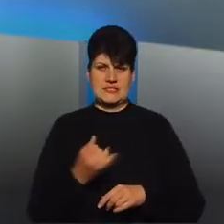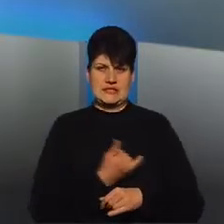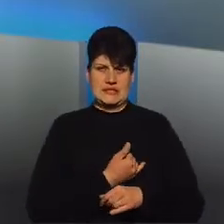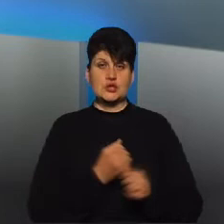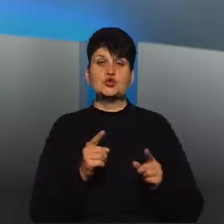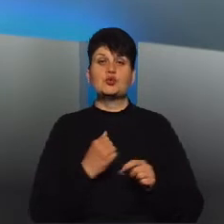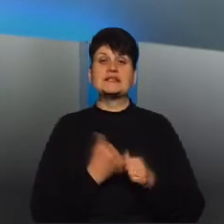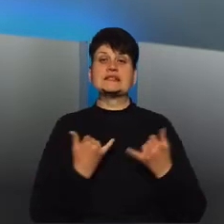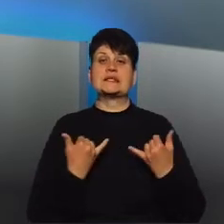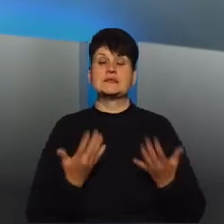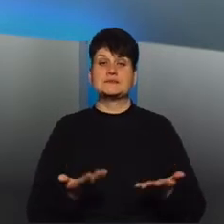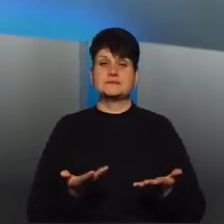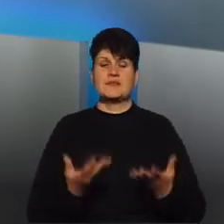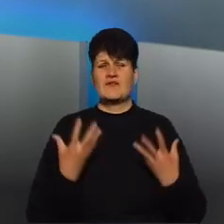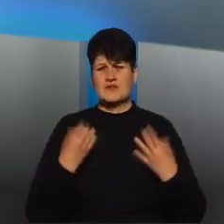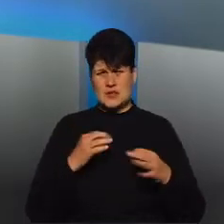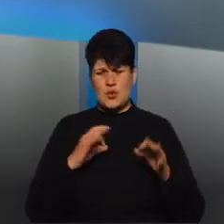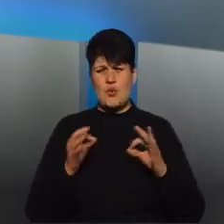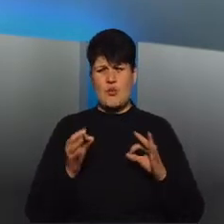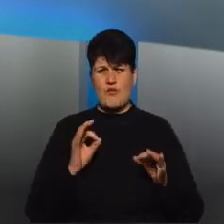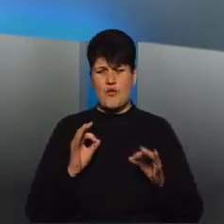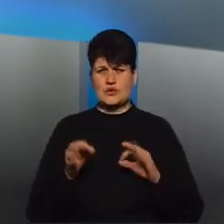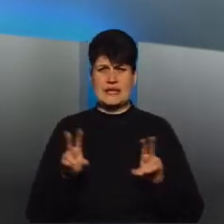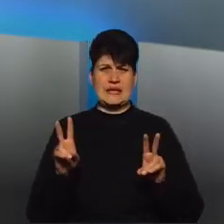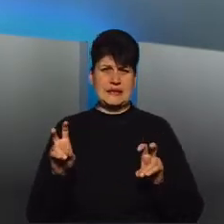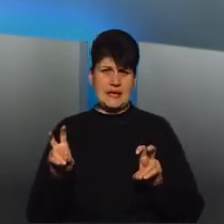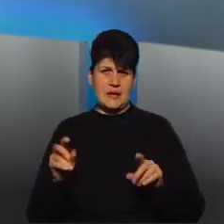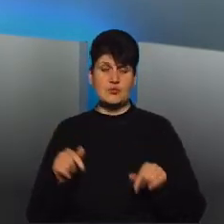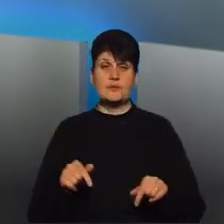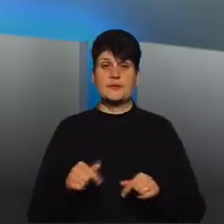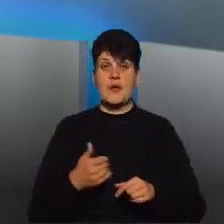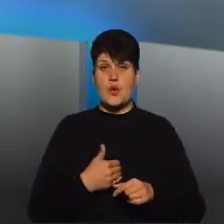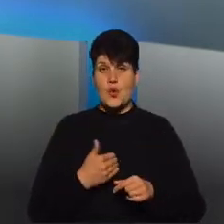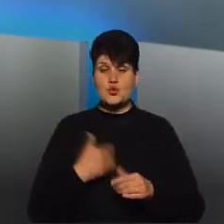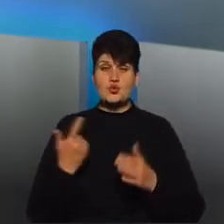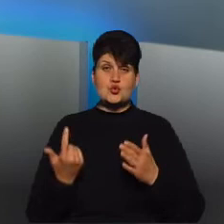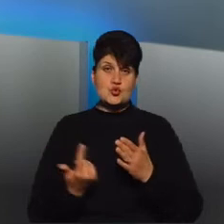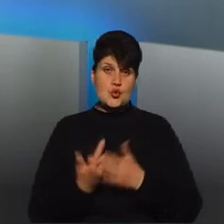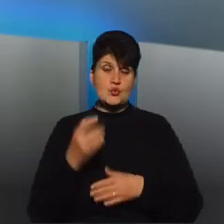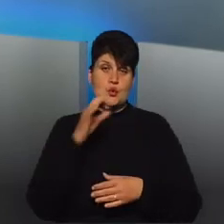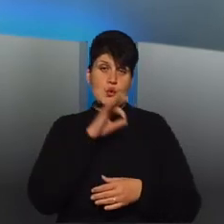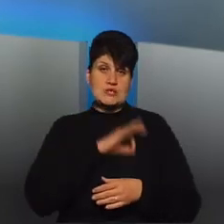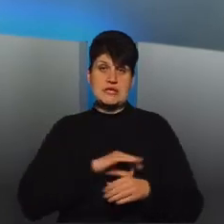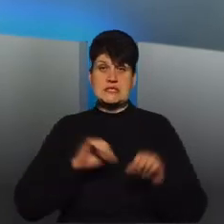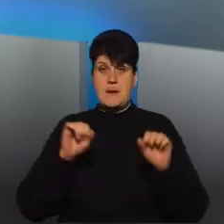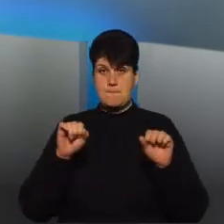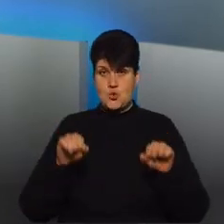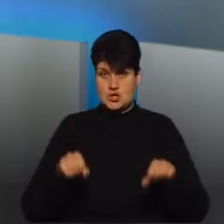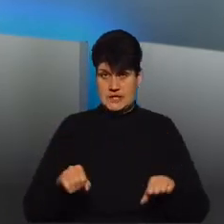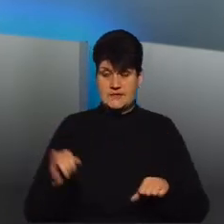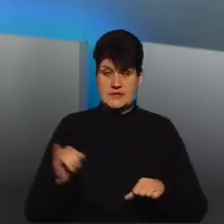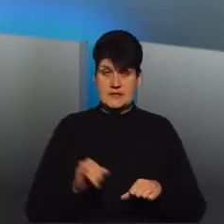Ми вже десь обговорювали цю тему. Я хочу знов-таки скористатися можливістю і навести